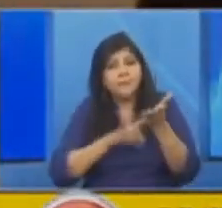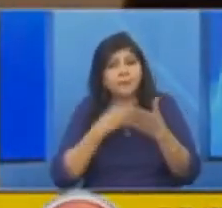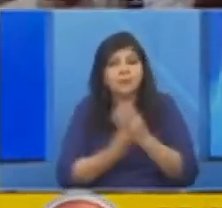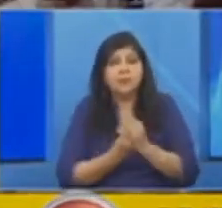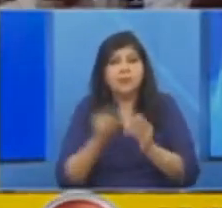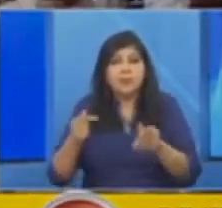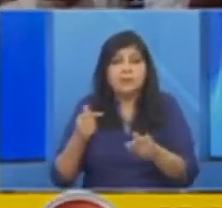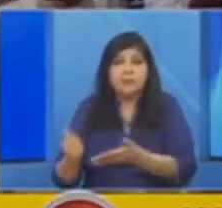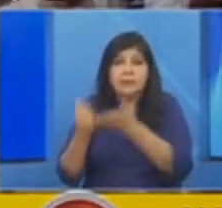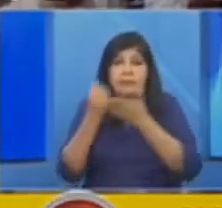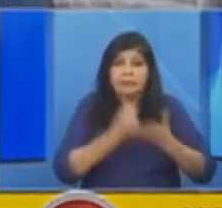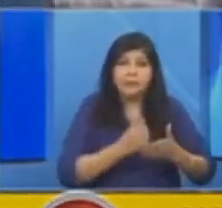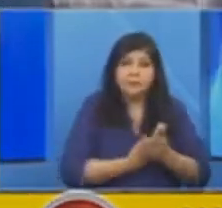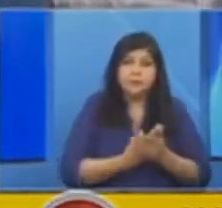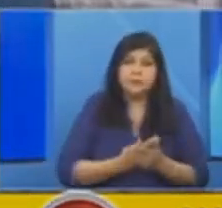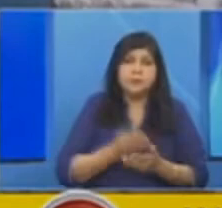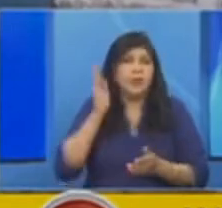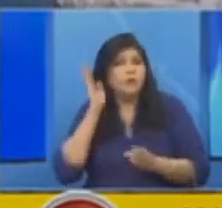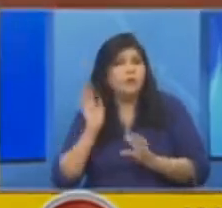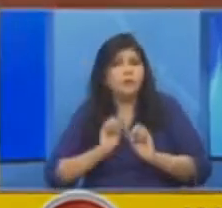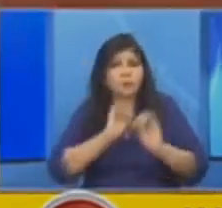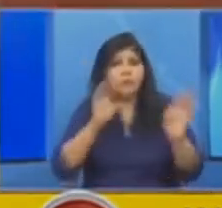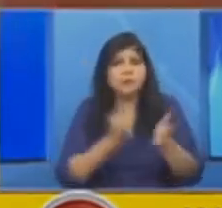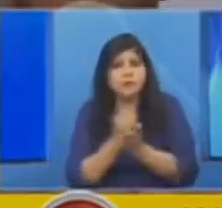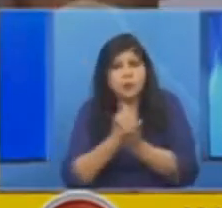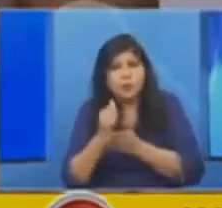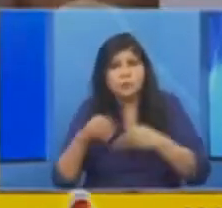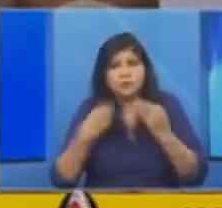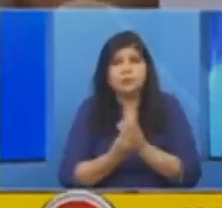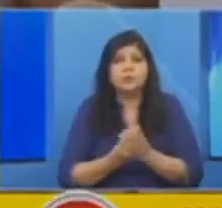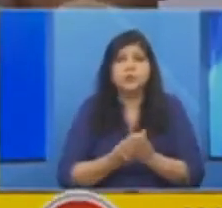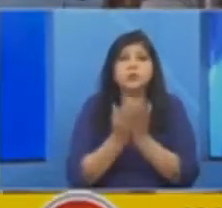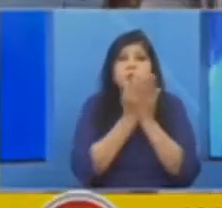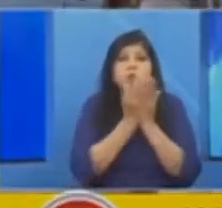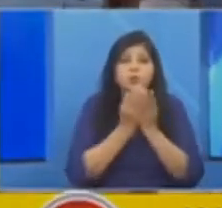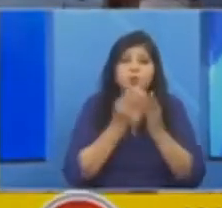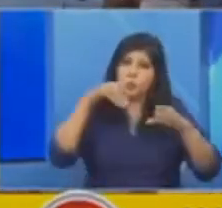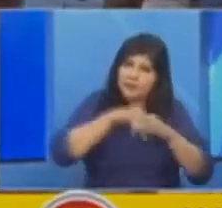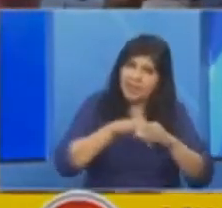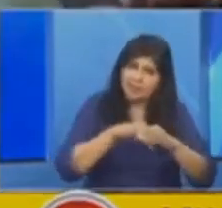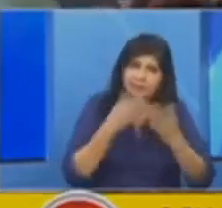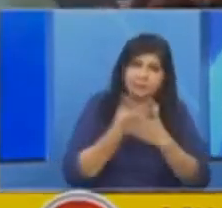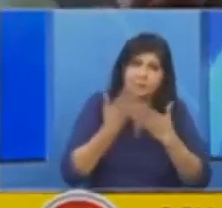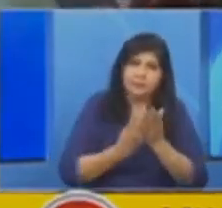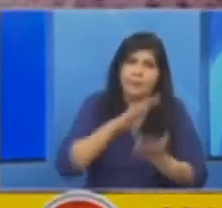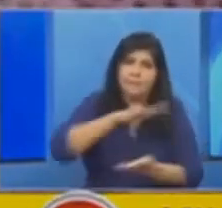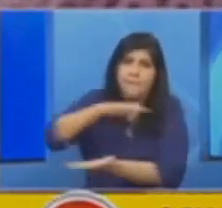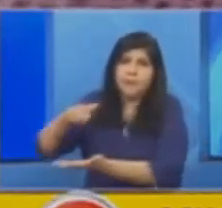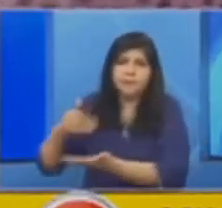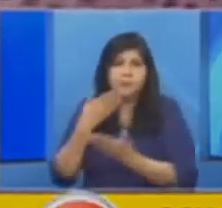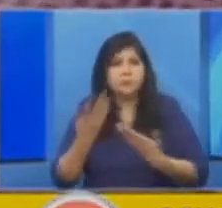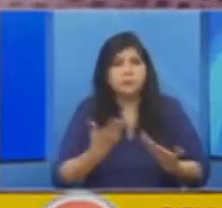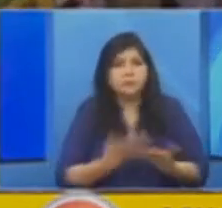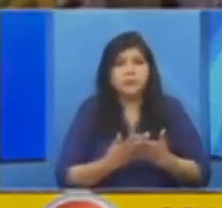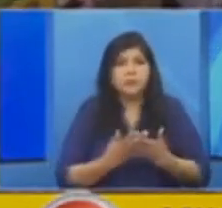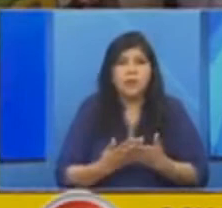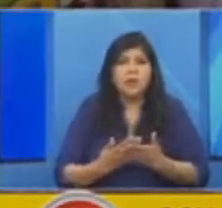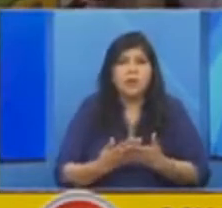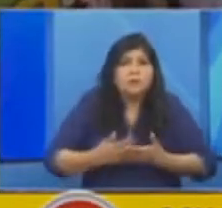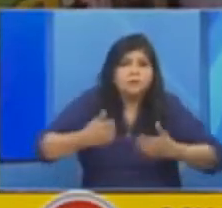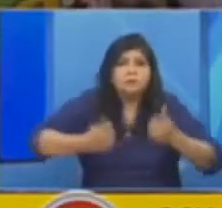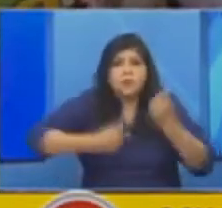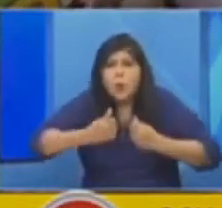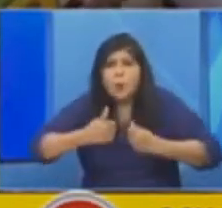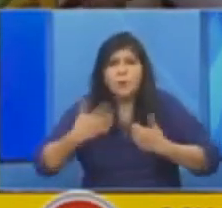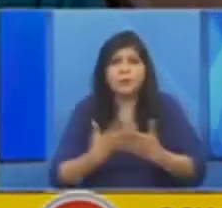जादा से जादा जागरूपता पैदा की जा रही हैं, स्कूलों को जोड़ा गया है, बच्चों के लिए प्रतियोगीत आएं